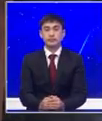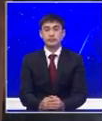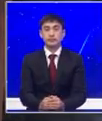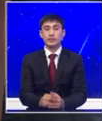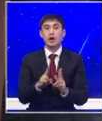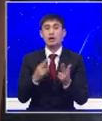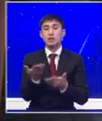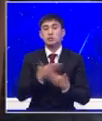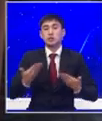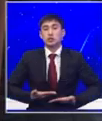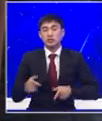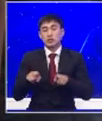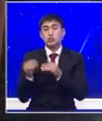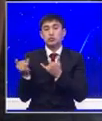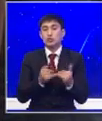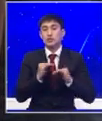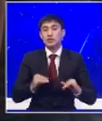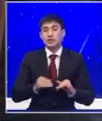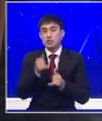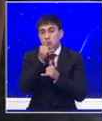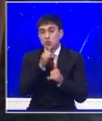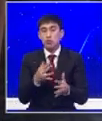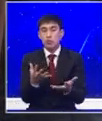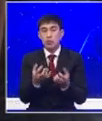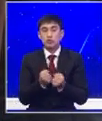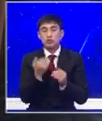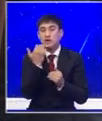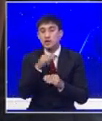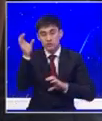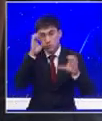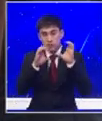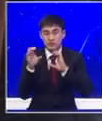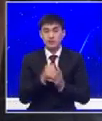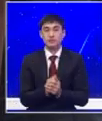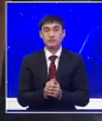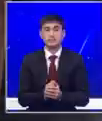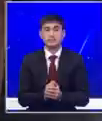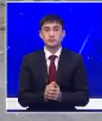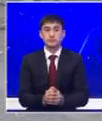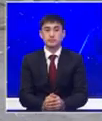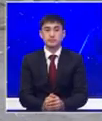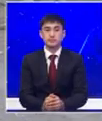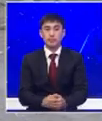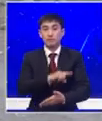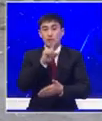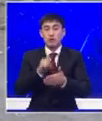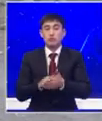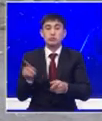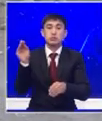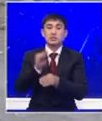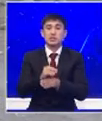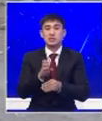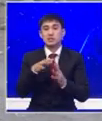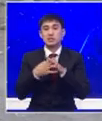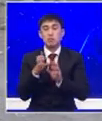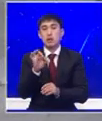Как нам жить в таких условиях? Дети даже не могут получить качественное образование. Вопрос присоединения села